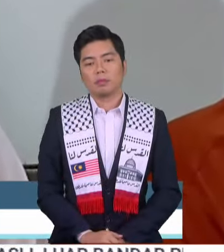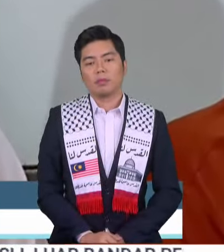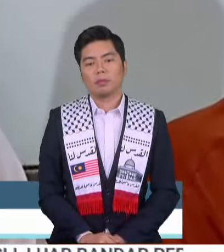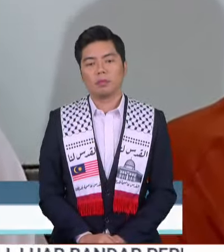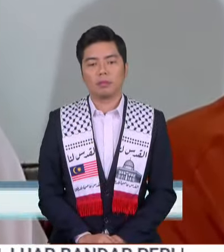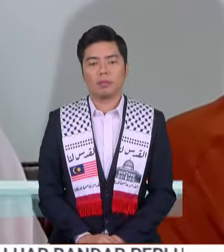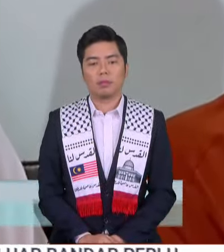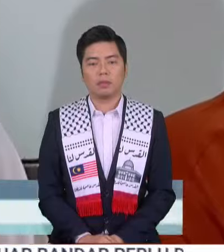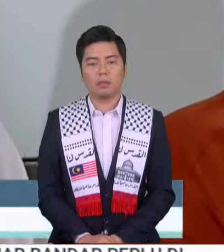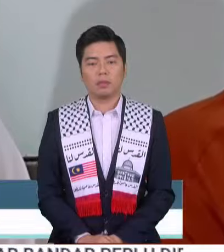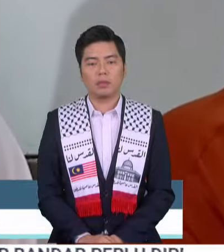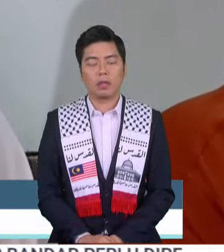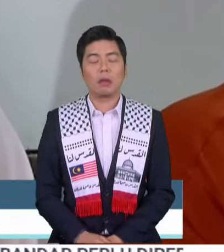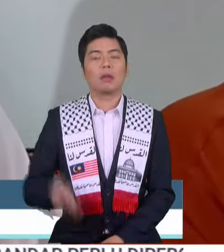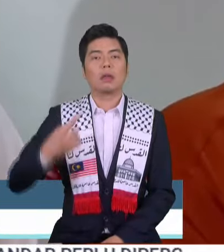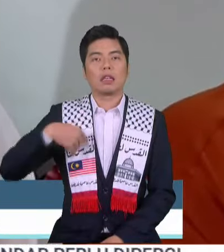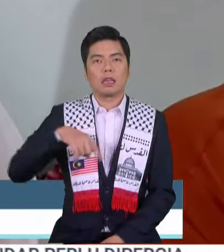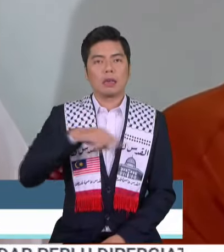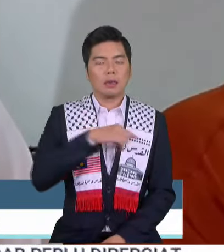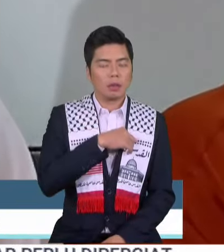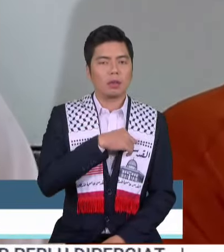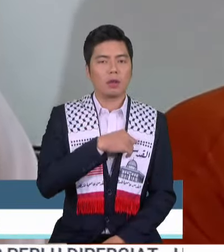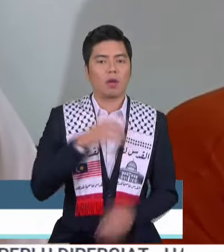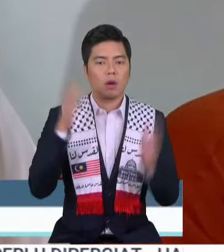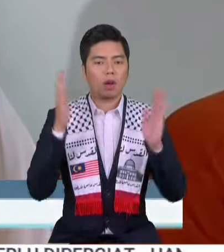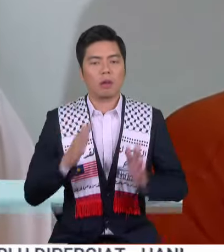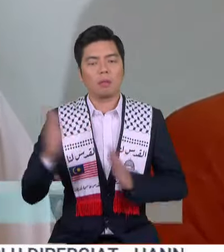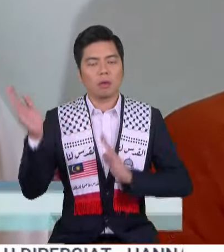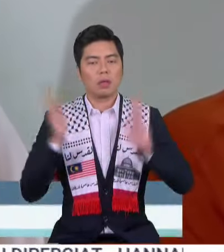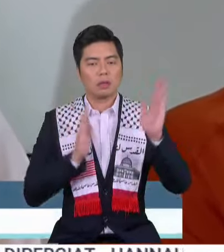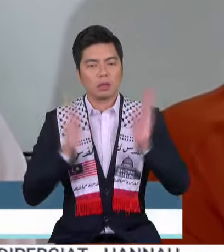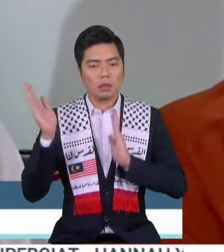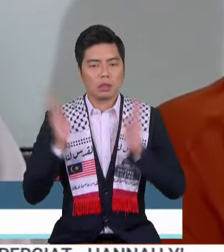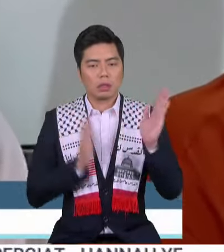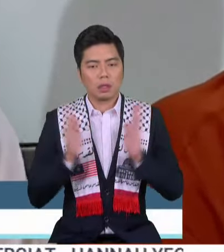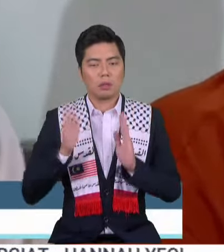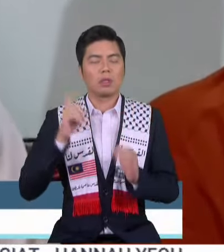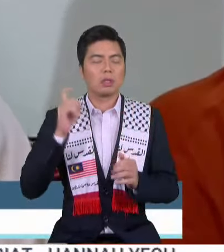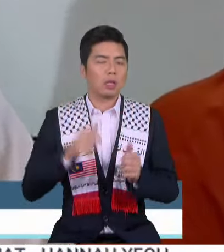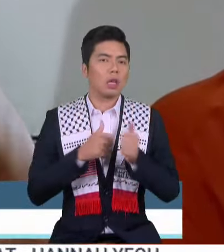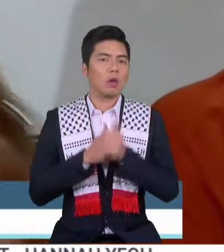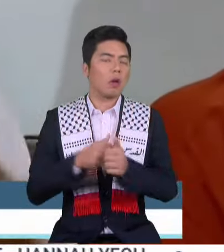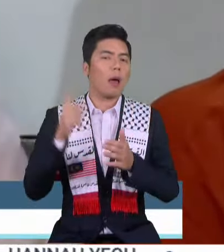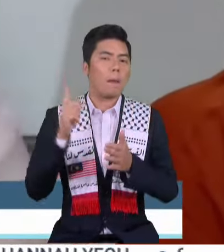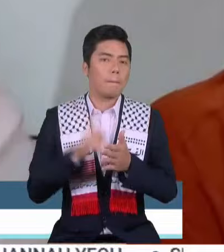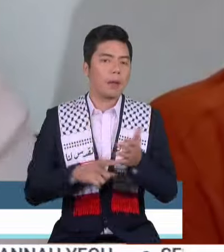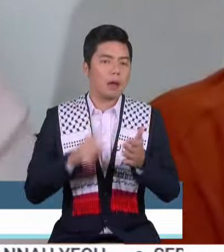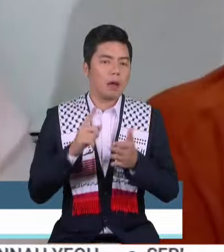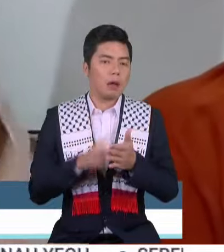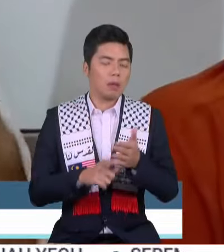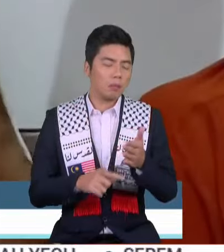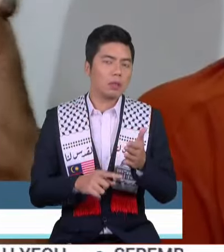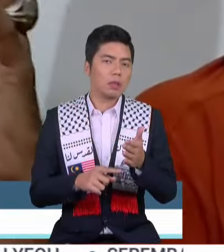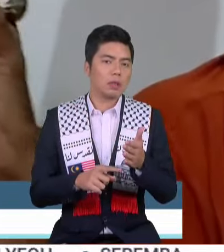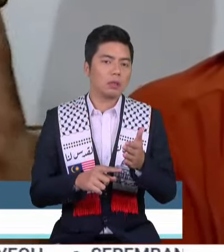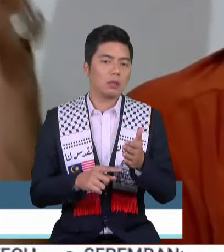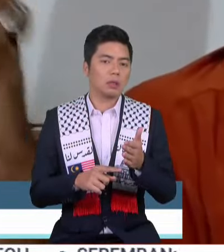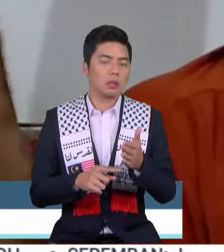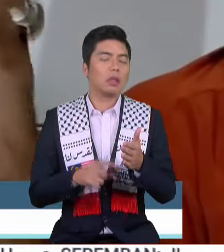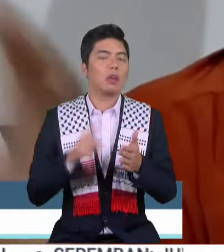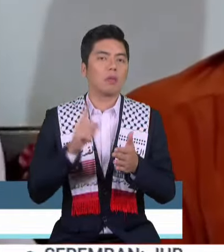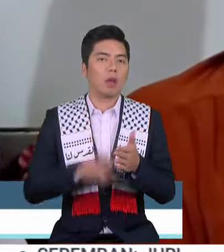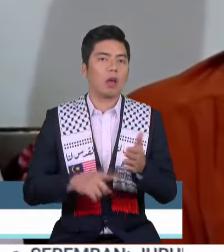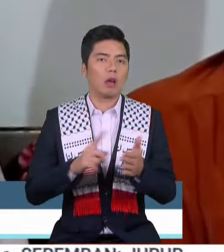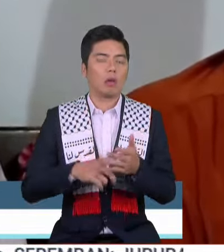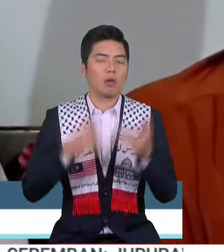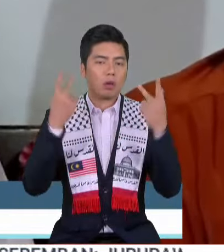Maka wajarlah kita sebagai rakyat Malaysia menyokong apa yang dibuat oleh Datuk Seri Anwar, kerana dengan rakyat sedar